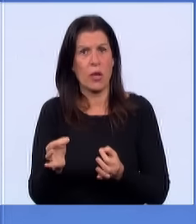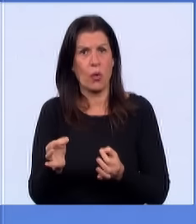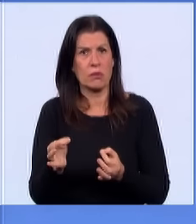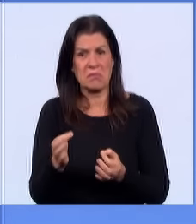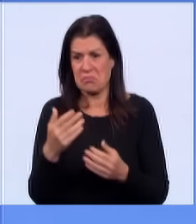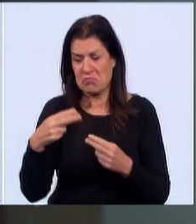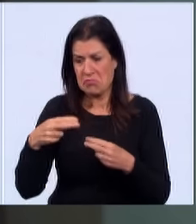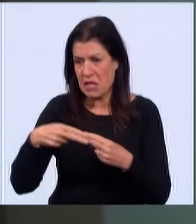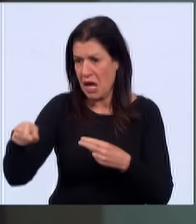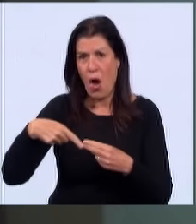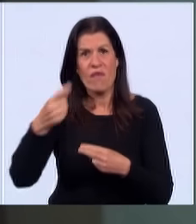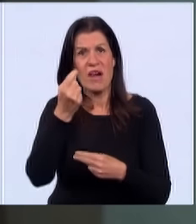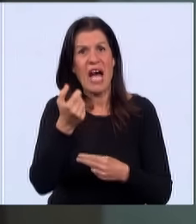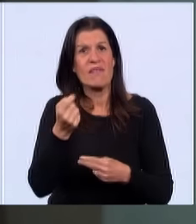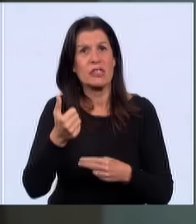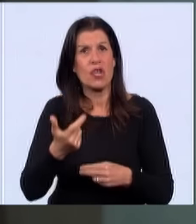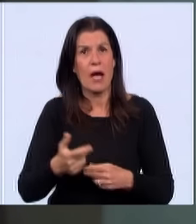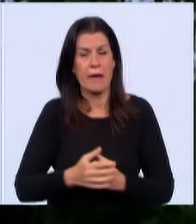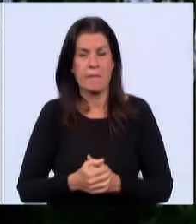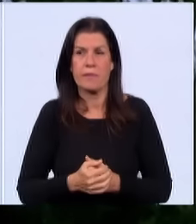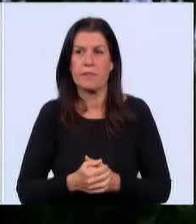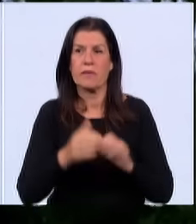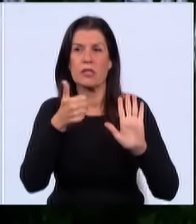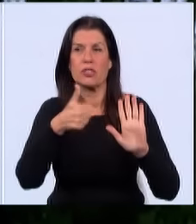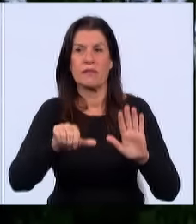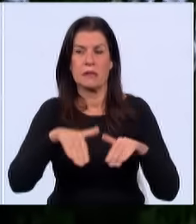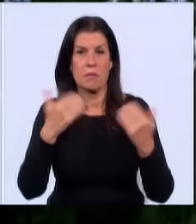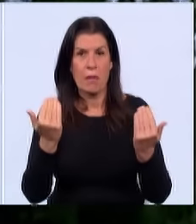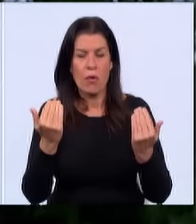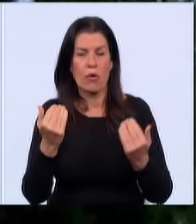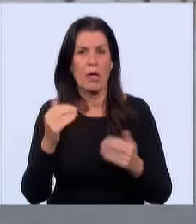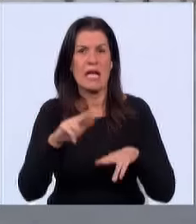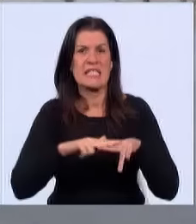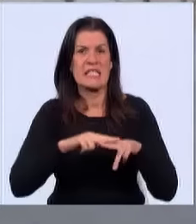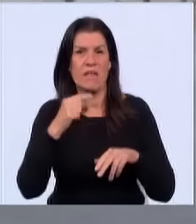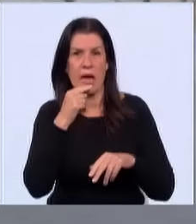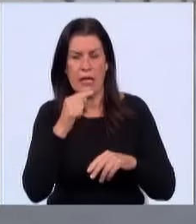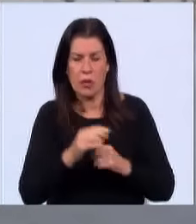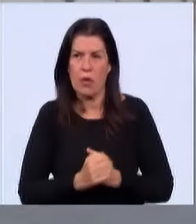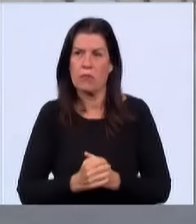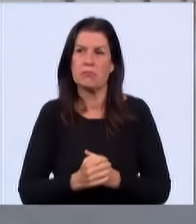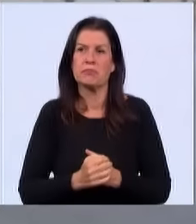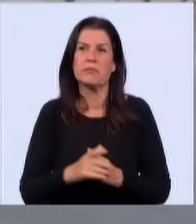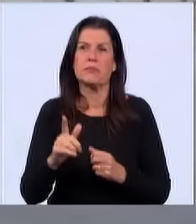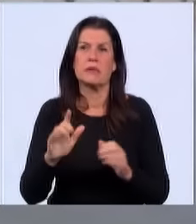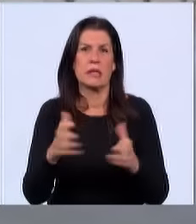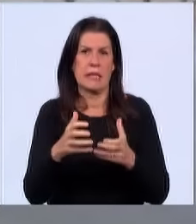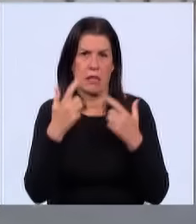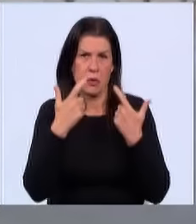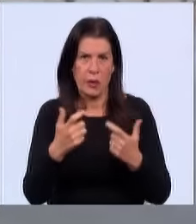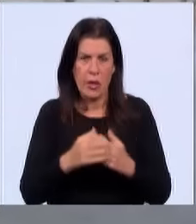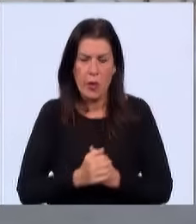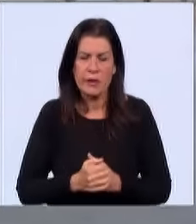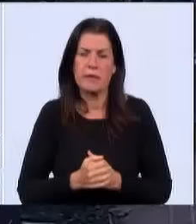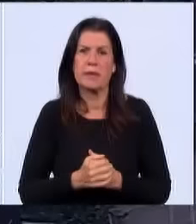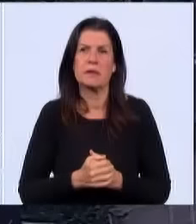6:30 בבוקר, בומים, צבע אדום. הולך מדליק פלאפון, כיתת כוננות, דיווחים של בני הרבש"ץ, מתחיל להעביר בוואטסאפ